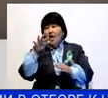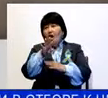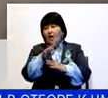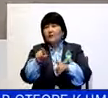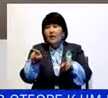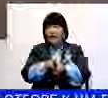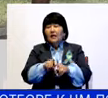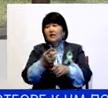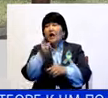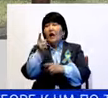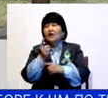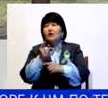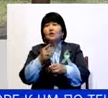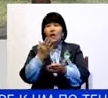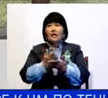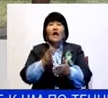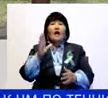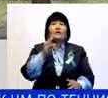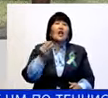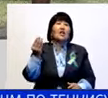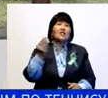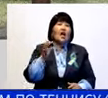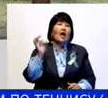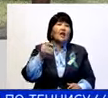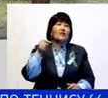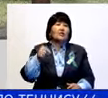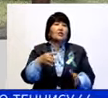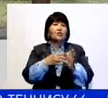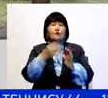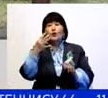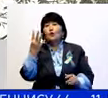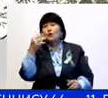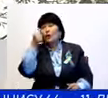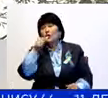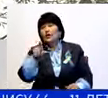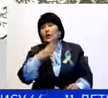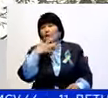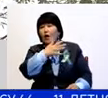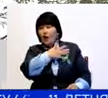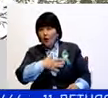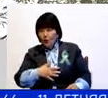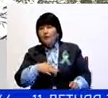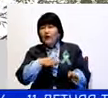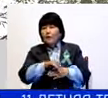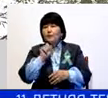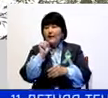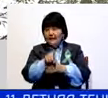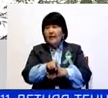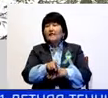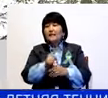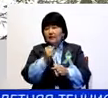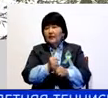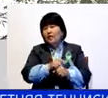корректировал артиллерийский огонь. Владимир Счастнов в октябре 1944 года, истекая кровью, выполнил задание,